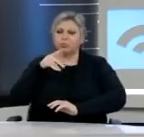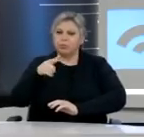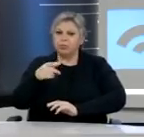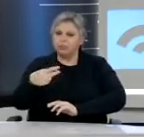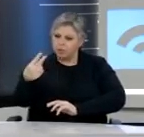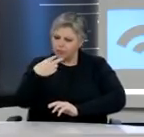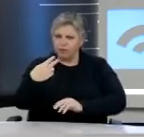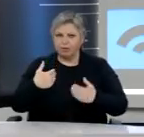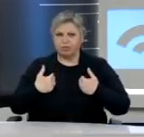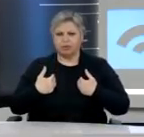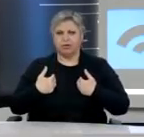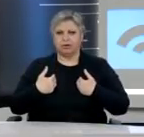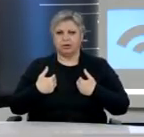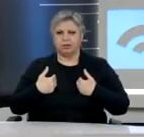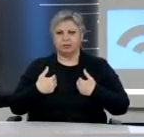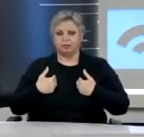Κυρίες και κύριοι βουλευτές,